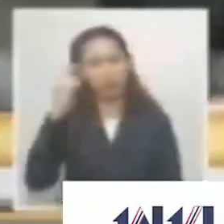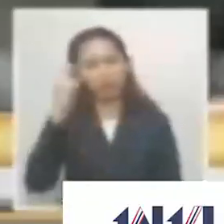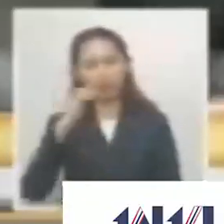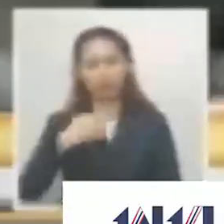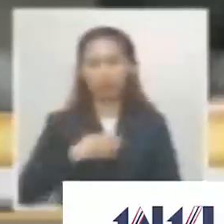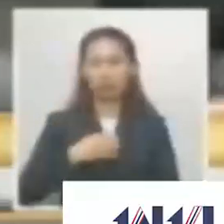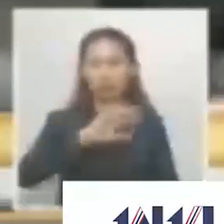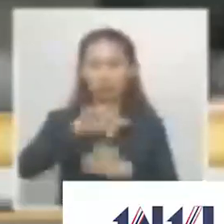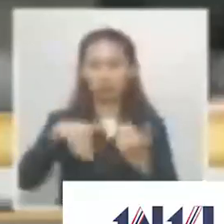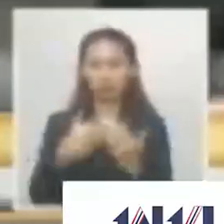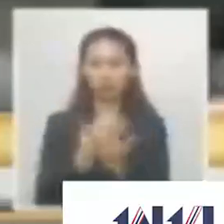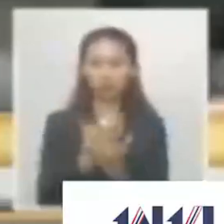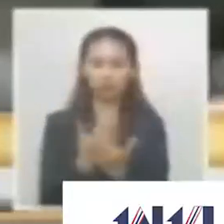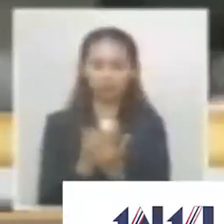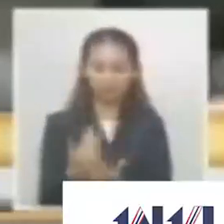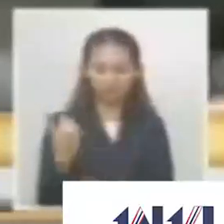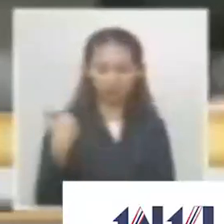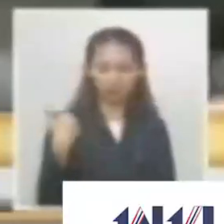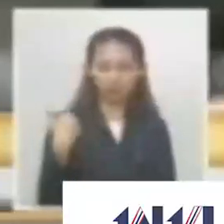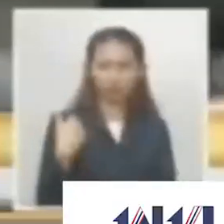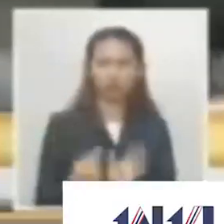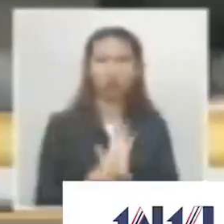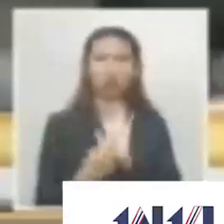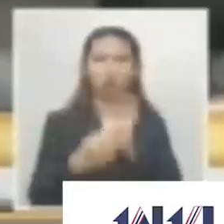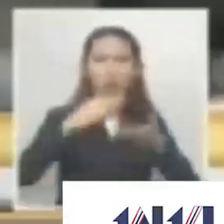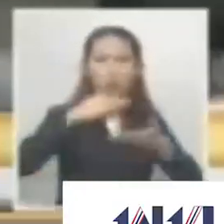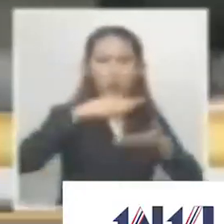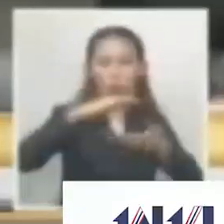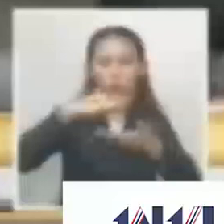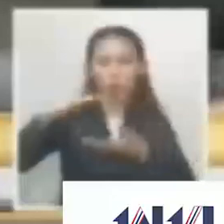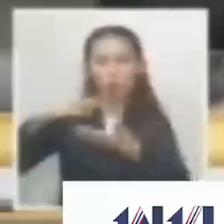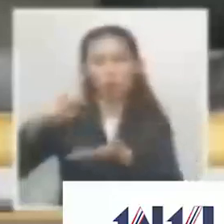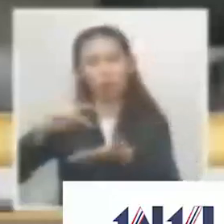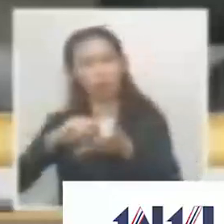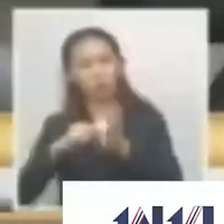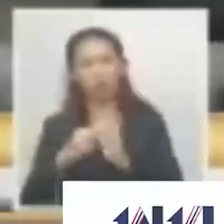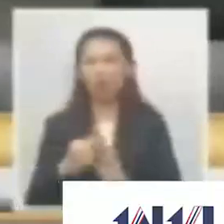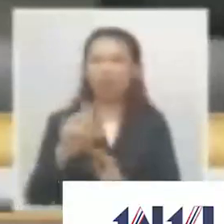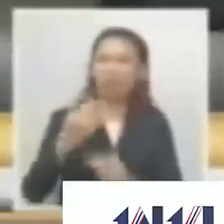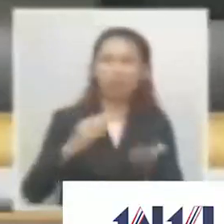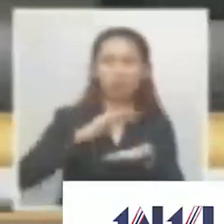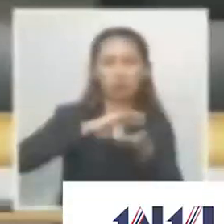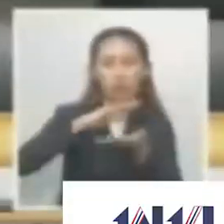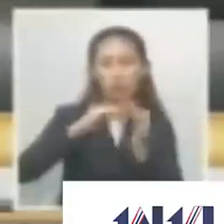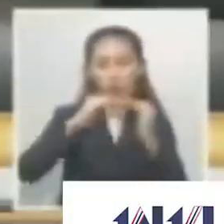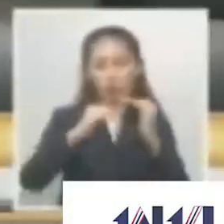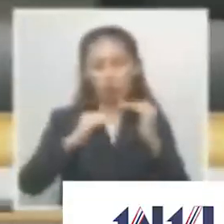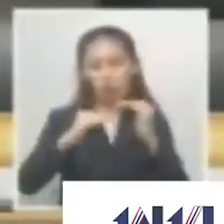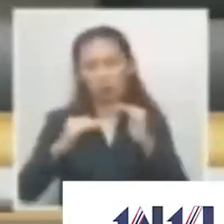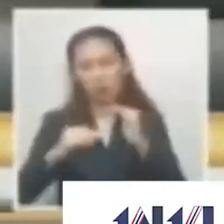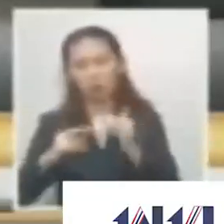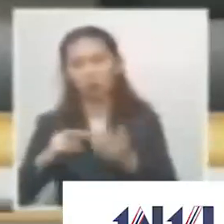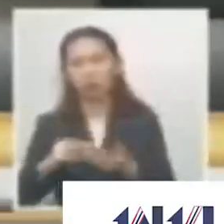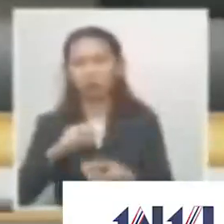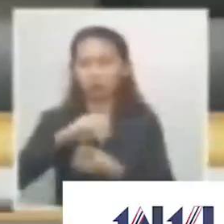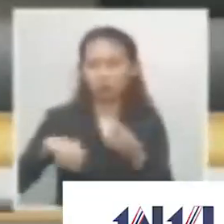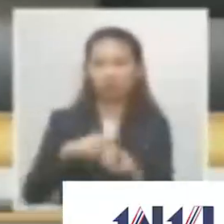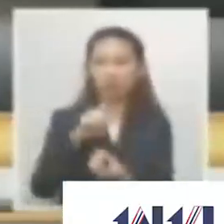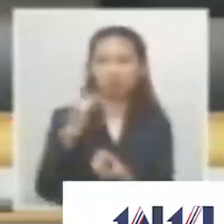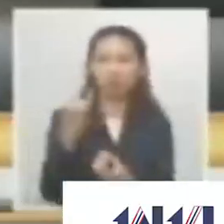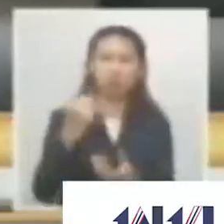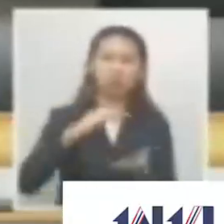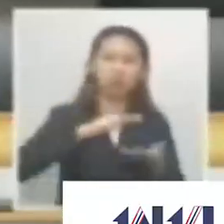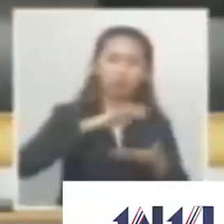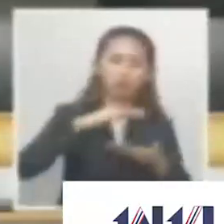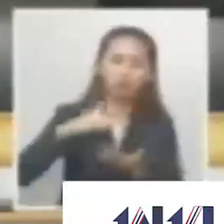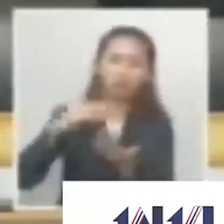จะดีนะครับการส่งออกก็ไม่ดีนะครับลดลงก็เพราะเศรษฐกิจไม่ดีแล้วก็